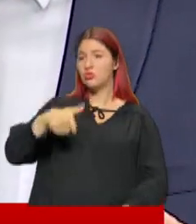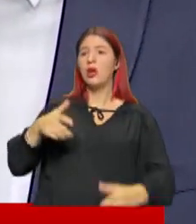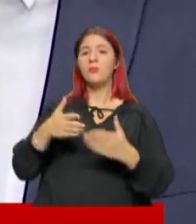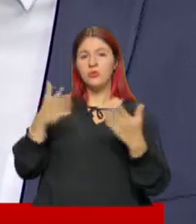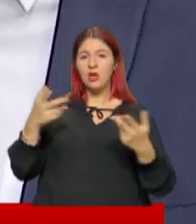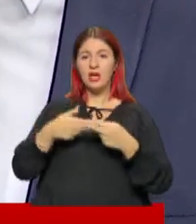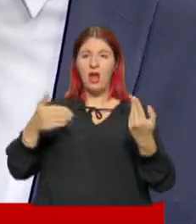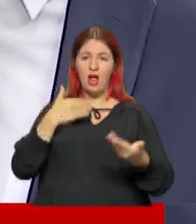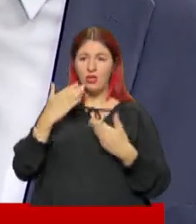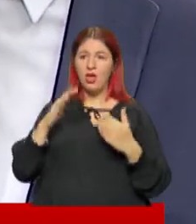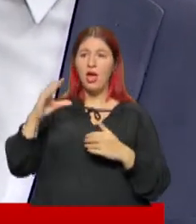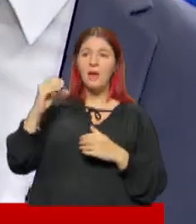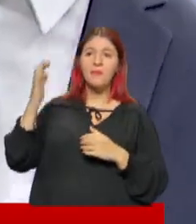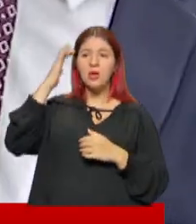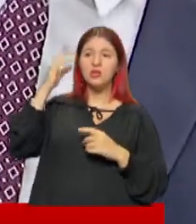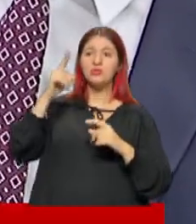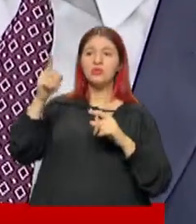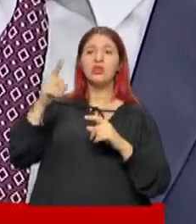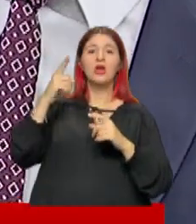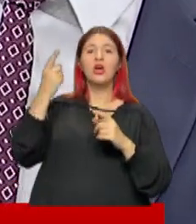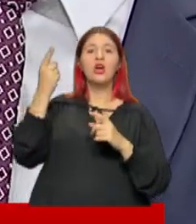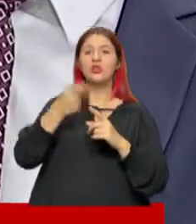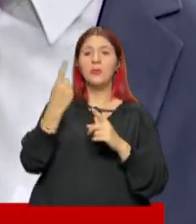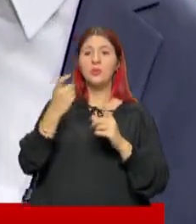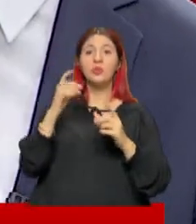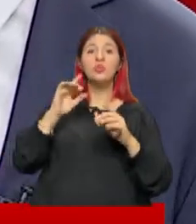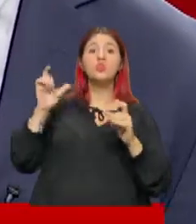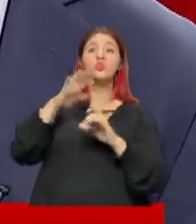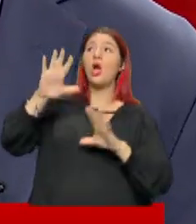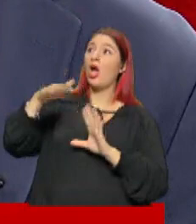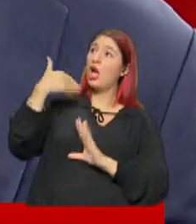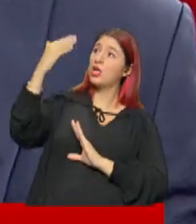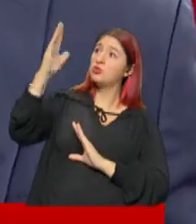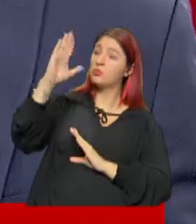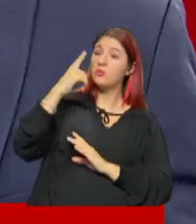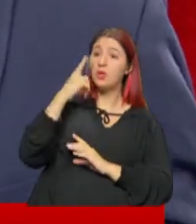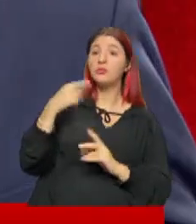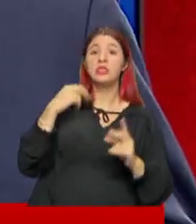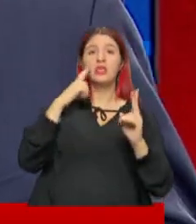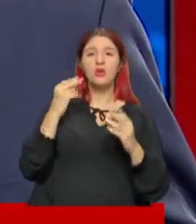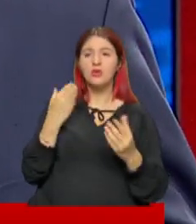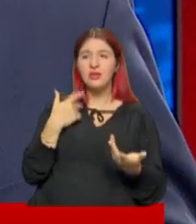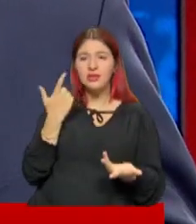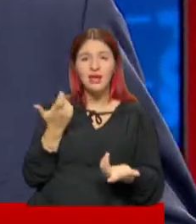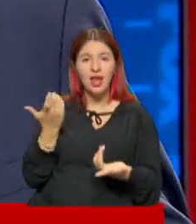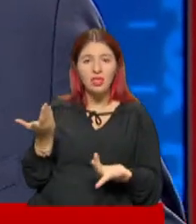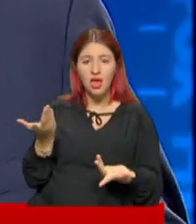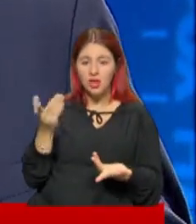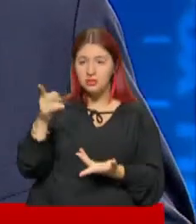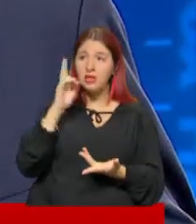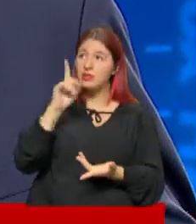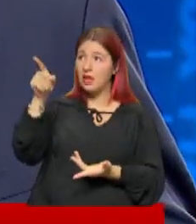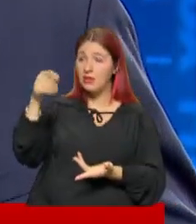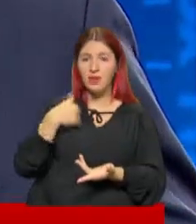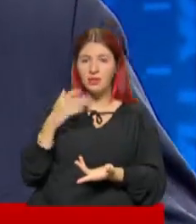büyüyor, masalları anlatıyorlar. Tepedeki %1 uzaya çıkmış zenginlikler açısından. Diyor ki bak zenginleştik. Nereye zenginleştik kardeşim? Zenginleşen